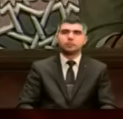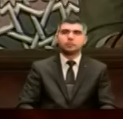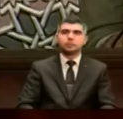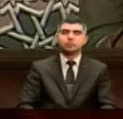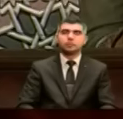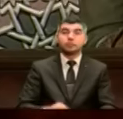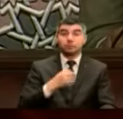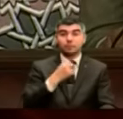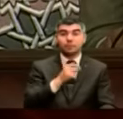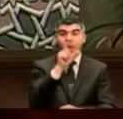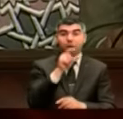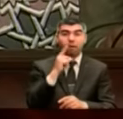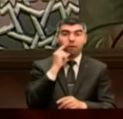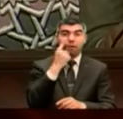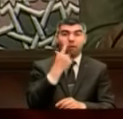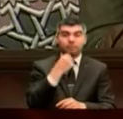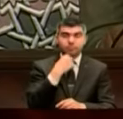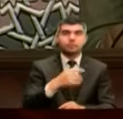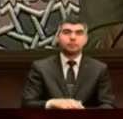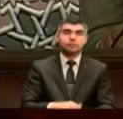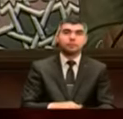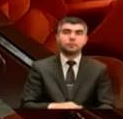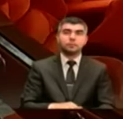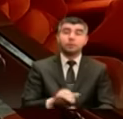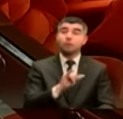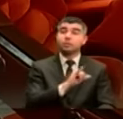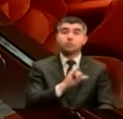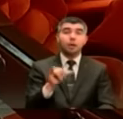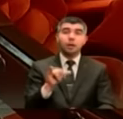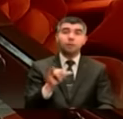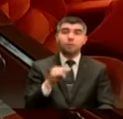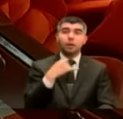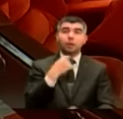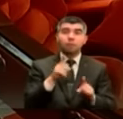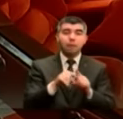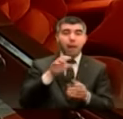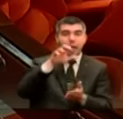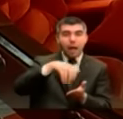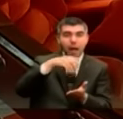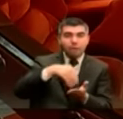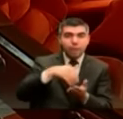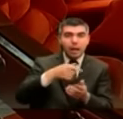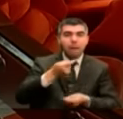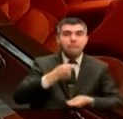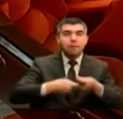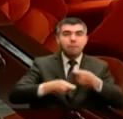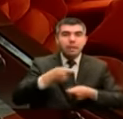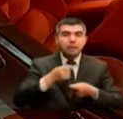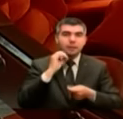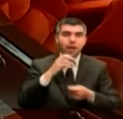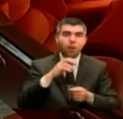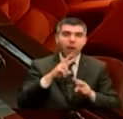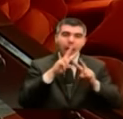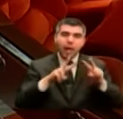سيد نائب محترم، لم تحفر أي بئر للتنقيب عن الغاز الصخري